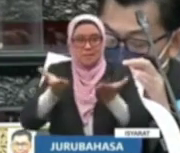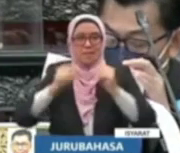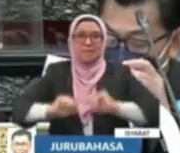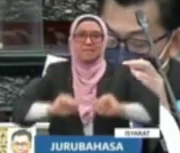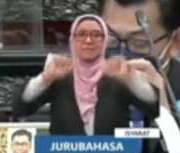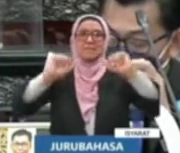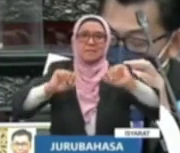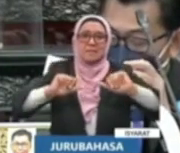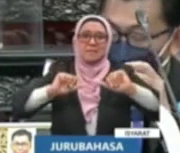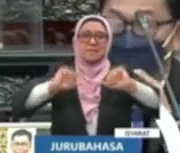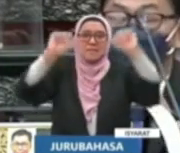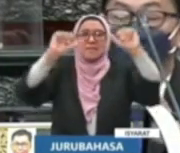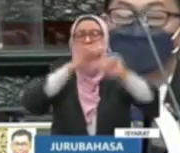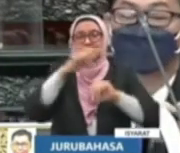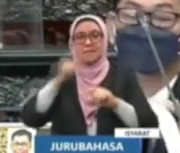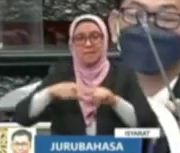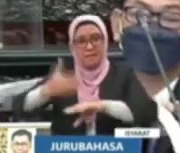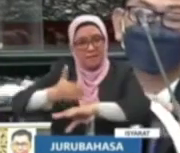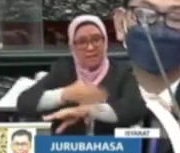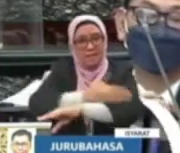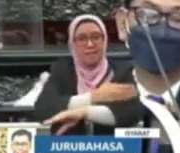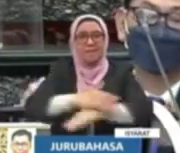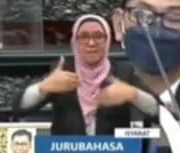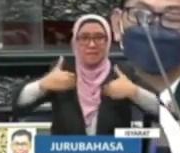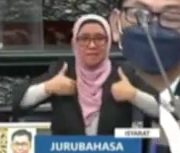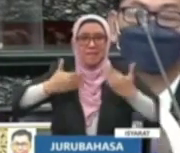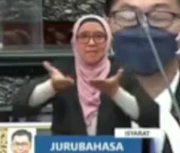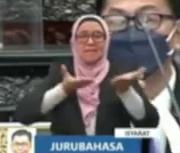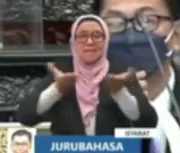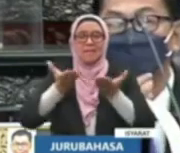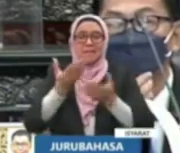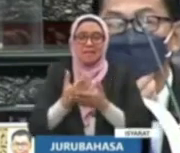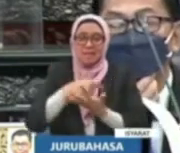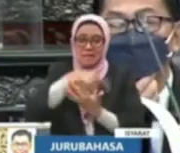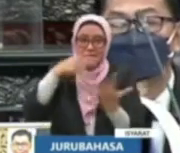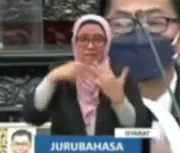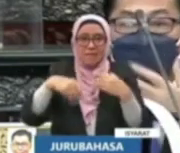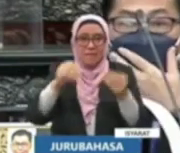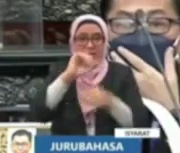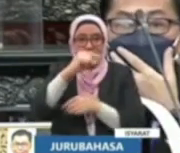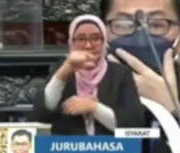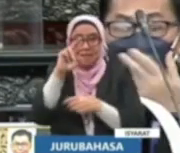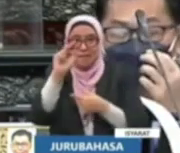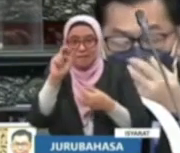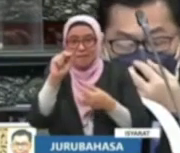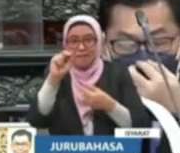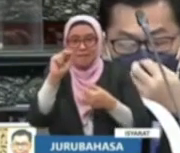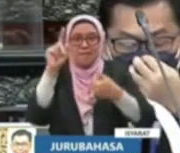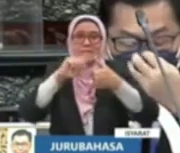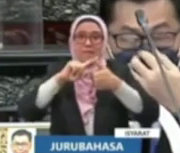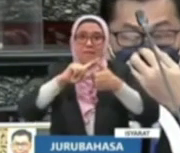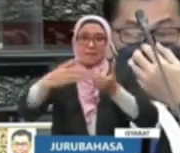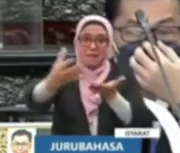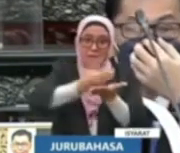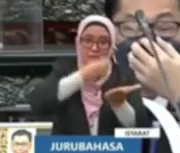acara peringatan perbankan asas yang disediakan oleh Ajun bank adalah utamanya mengambil deposit yang kedua mengendalikan